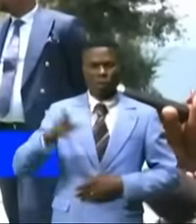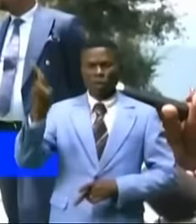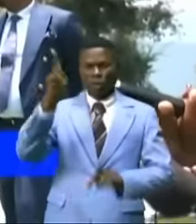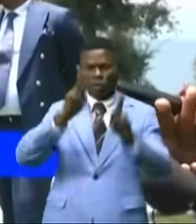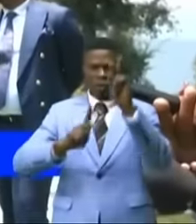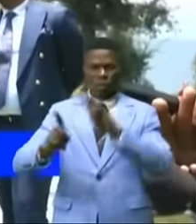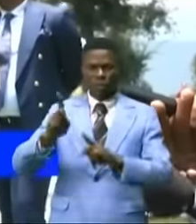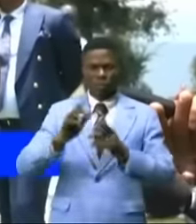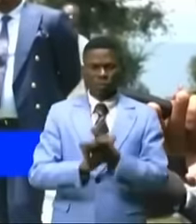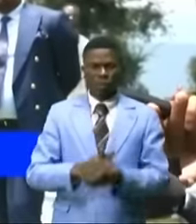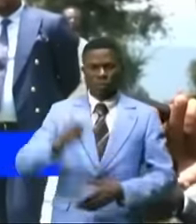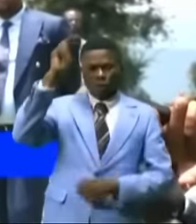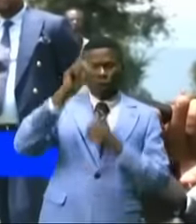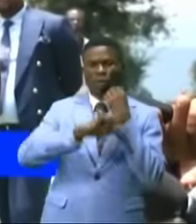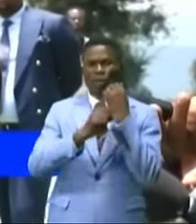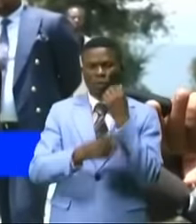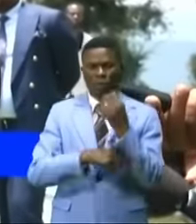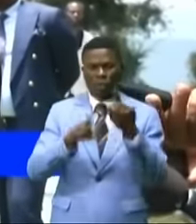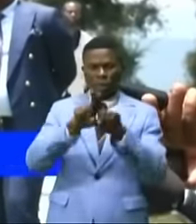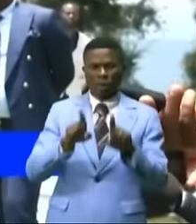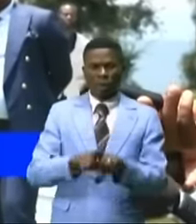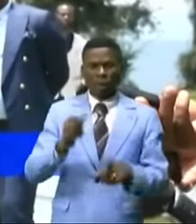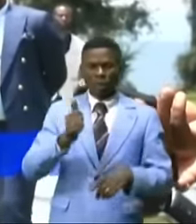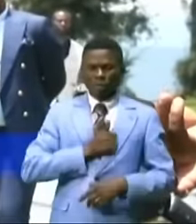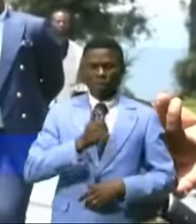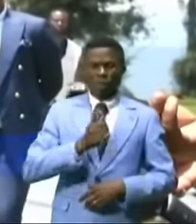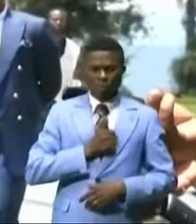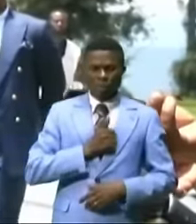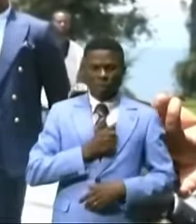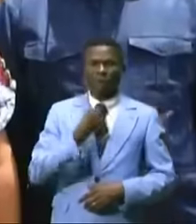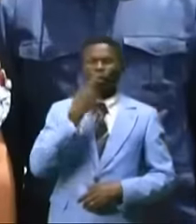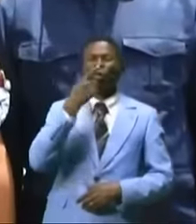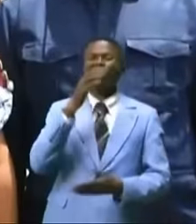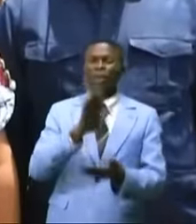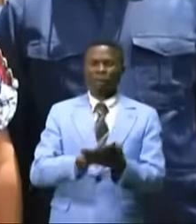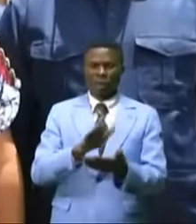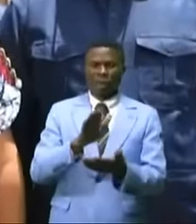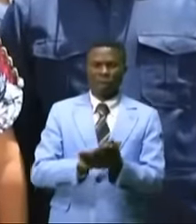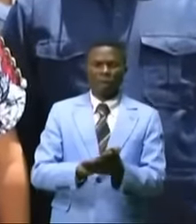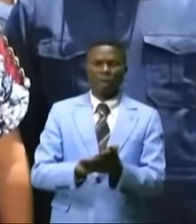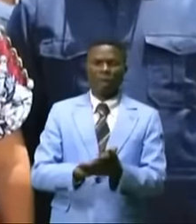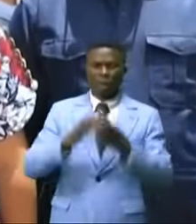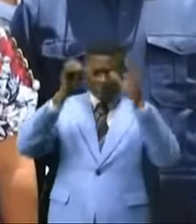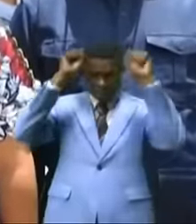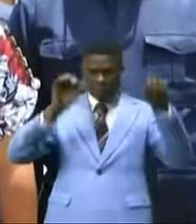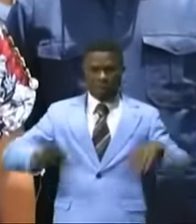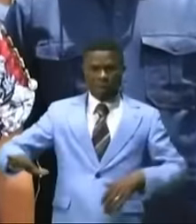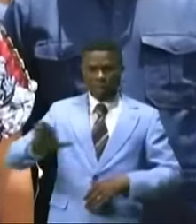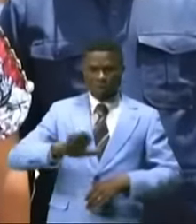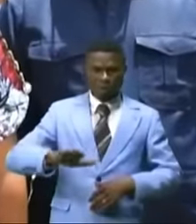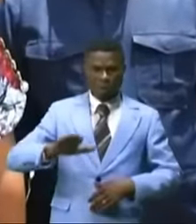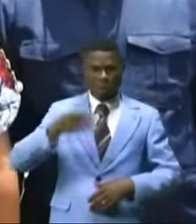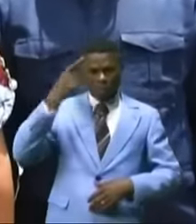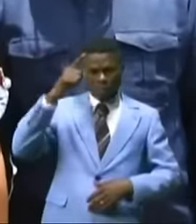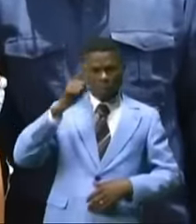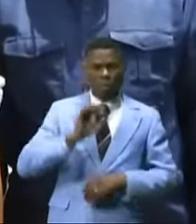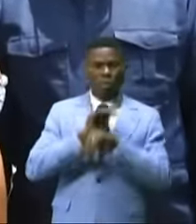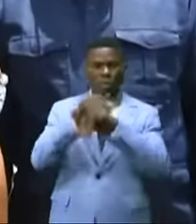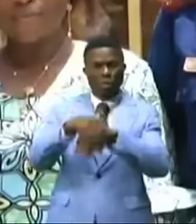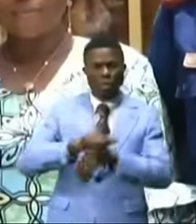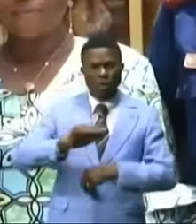population du Nord Kivu et au mien propre, je remercie le président de la République pour cet